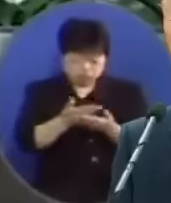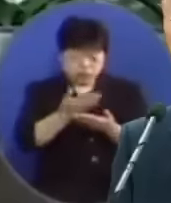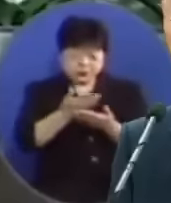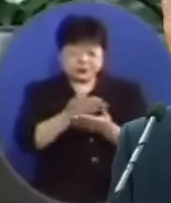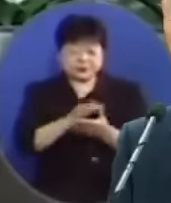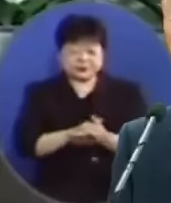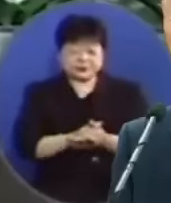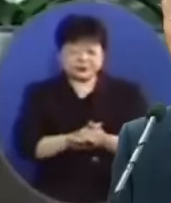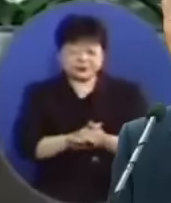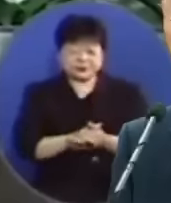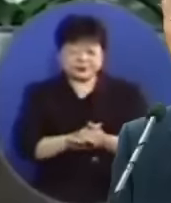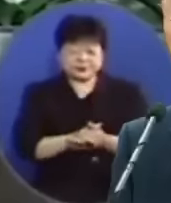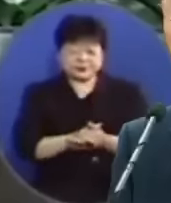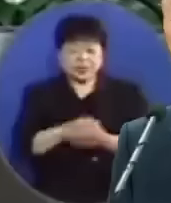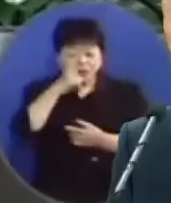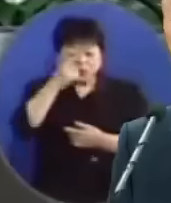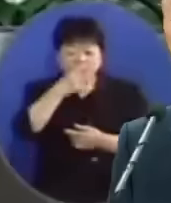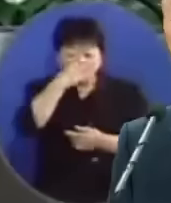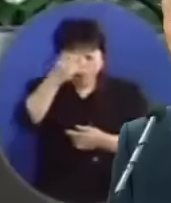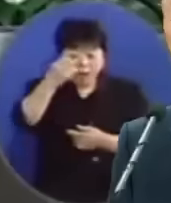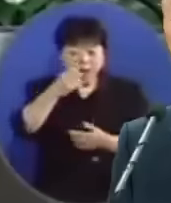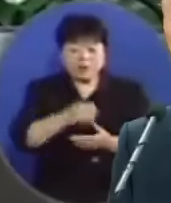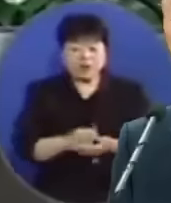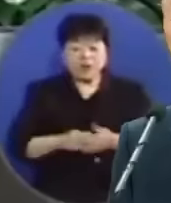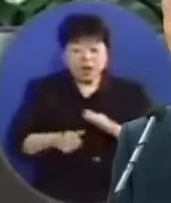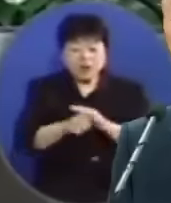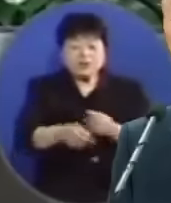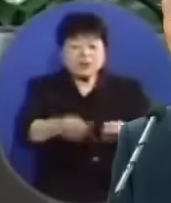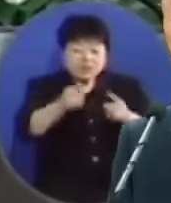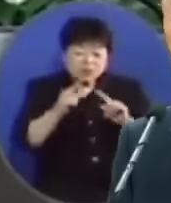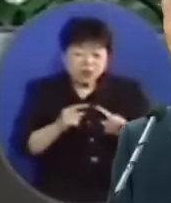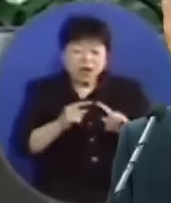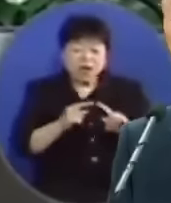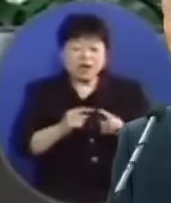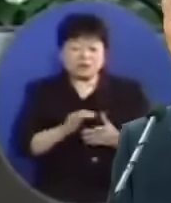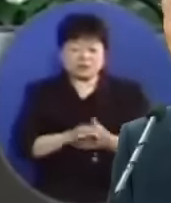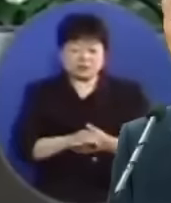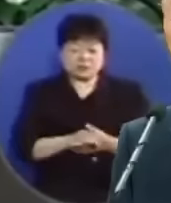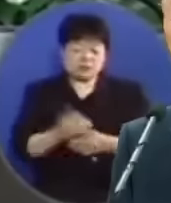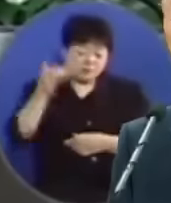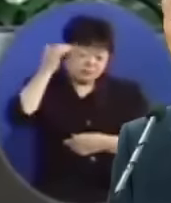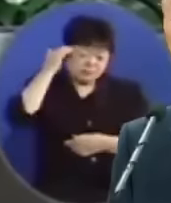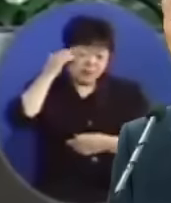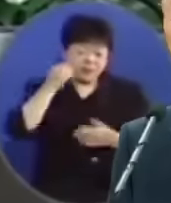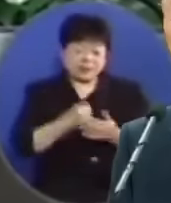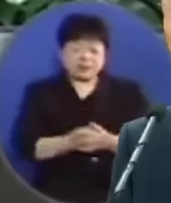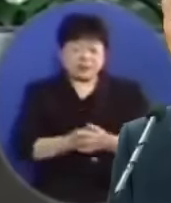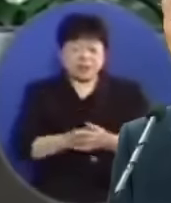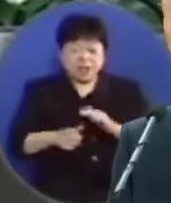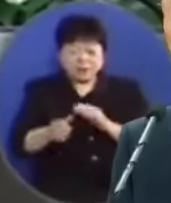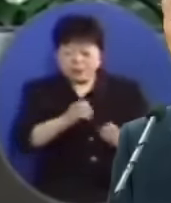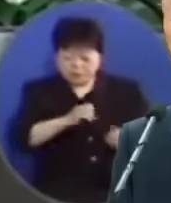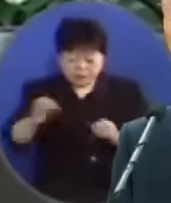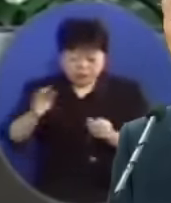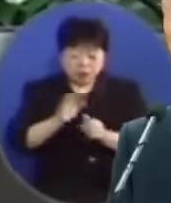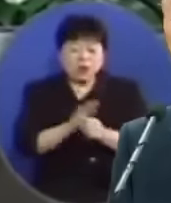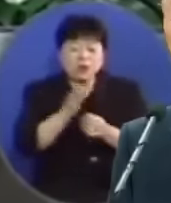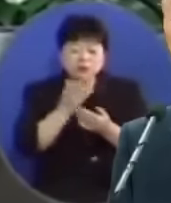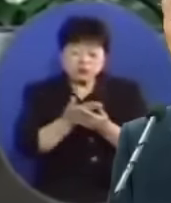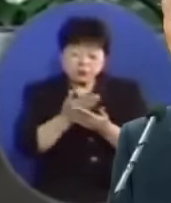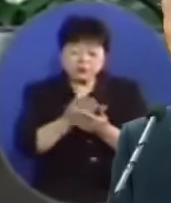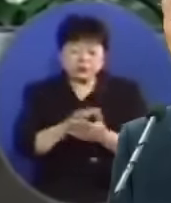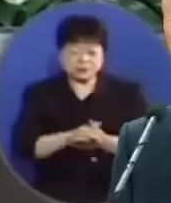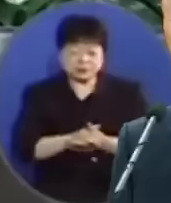도와주시옵소서. 내가 교만과 오만하면 뱀이 들어와서 나에게 고만하고 오만하게 만드는 것이니 뱀을 드러내게 해